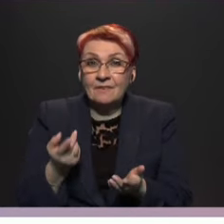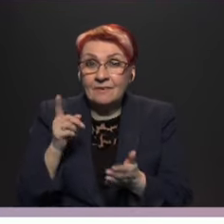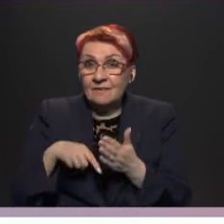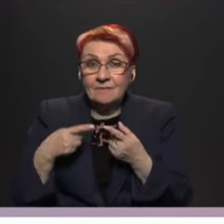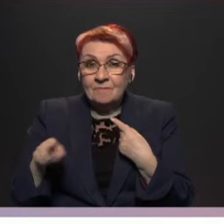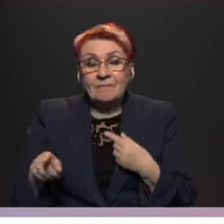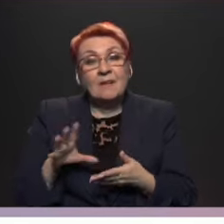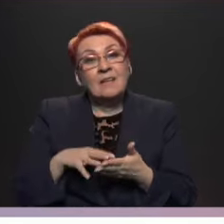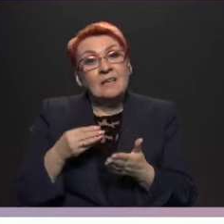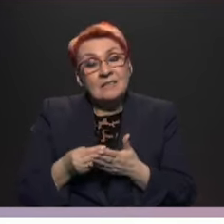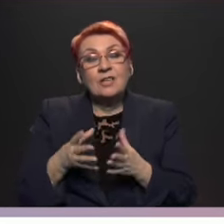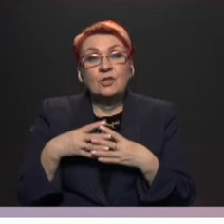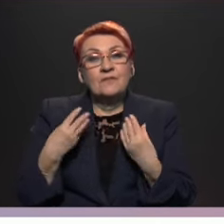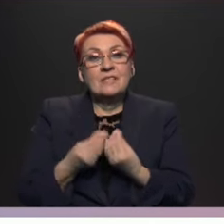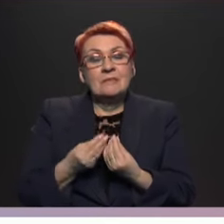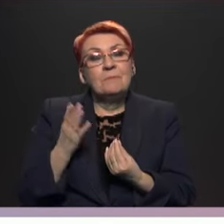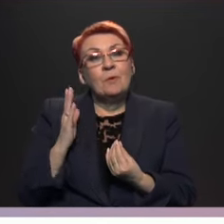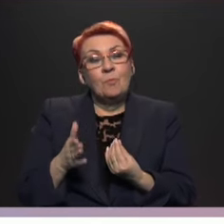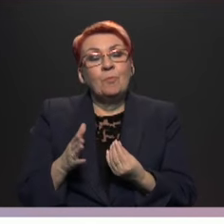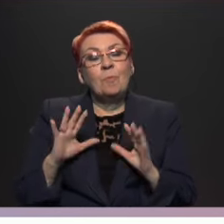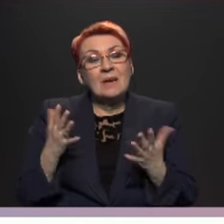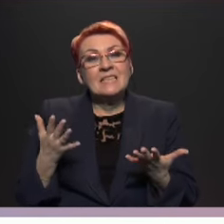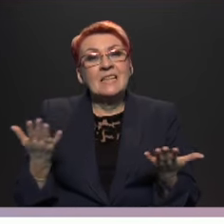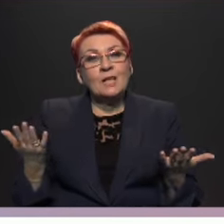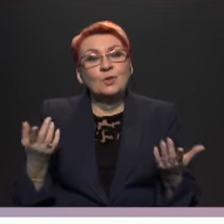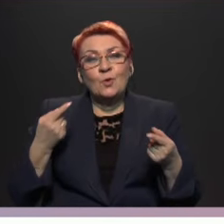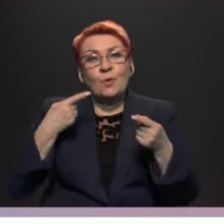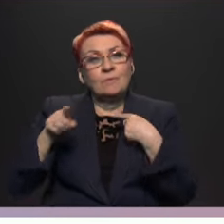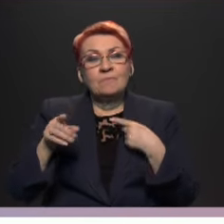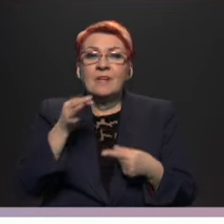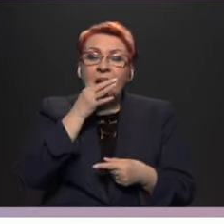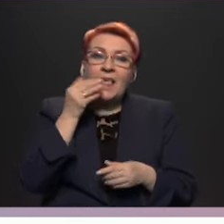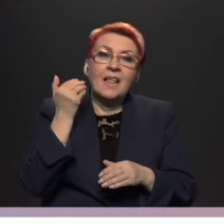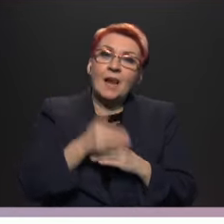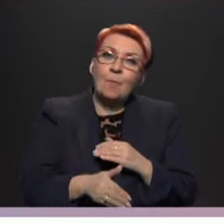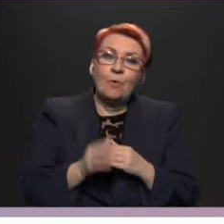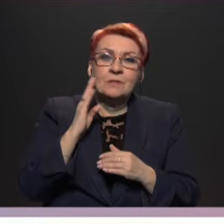произойдет какая-то вот диалектика такая, что рано или поздно